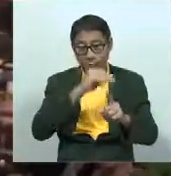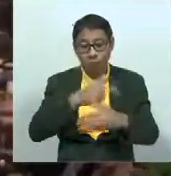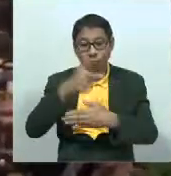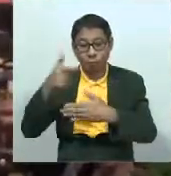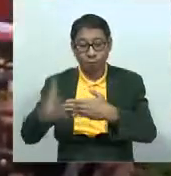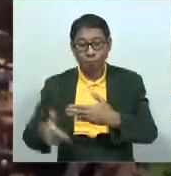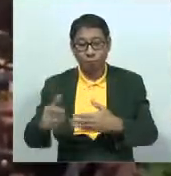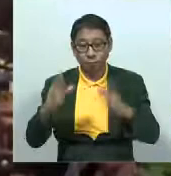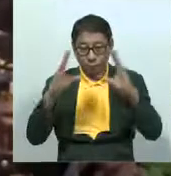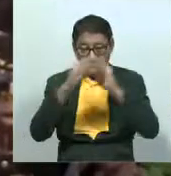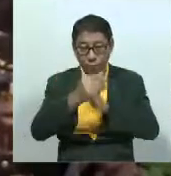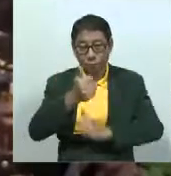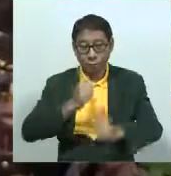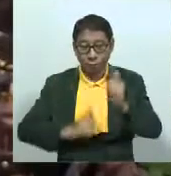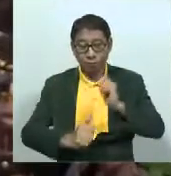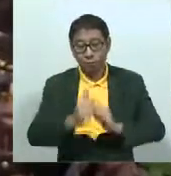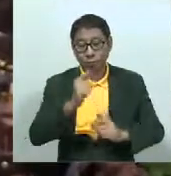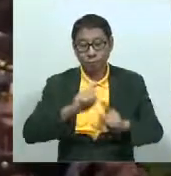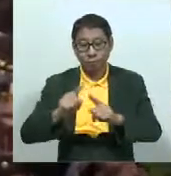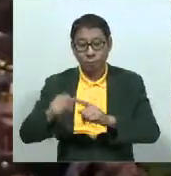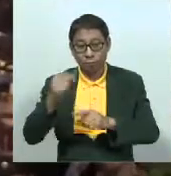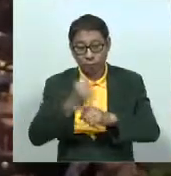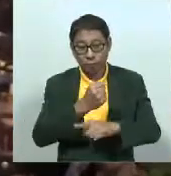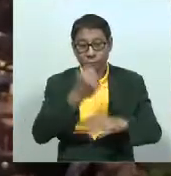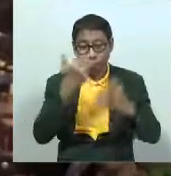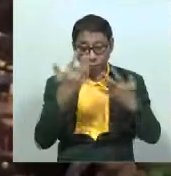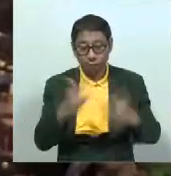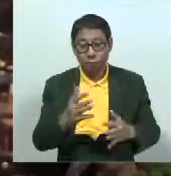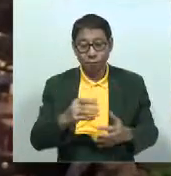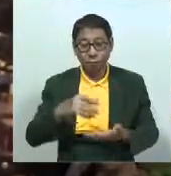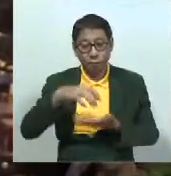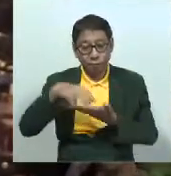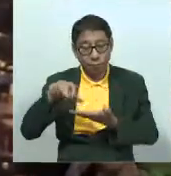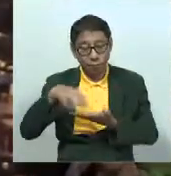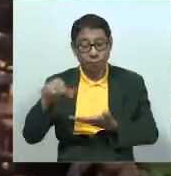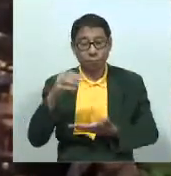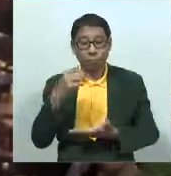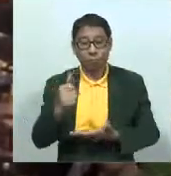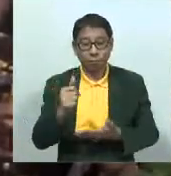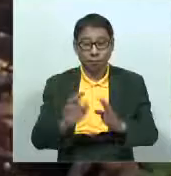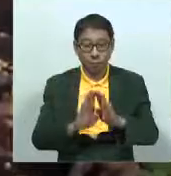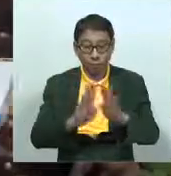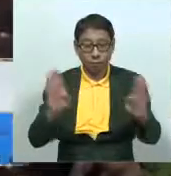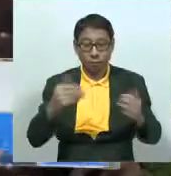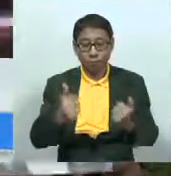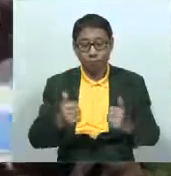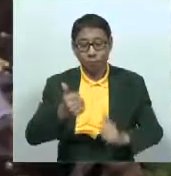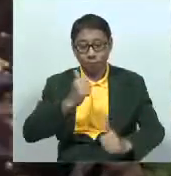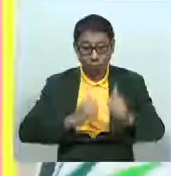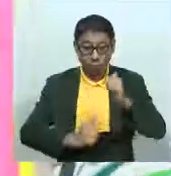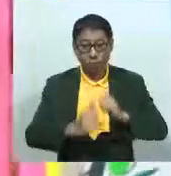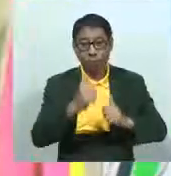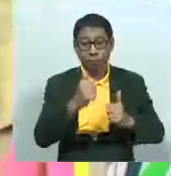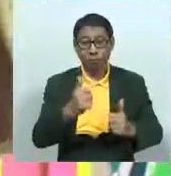สดงเรื่องอะไรนะซึ่งบทบาทพวกนี้พวกเราฝึกอยู่แล้วพวกเราแบบว่าท่องไว้แล้วอย่างเงี้ยพอเวลาเขาเปิดเรื่องนี้เราก็สามารถเล่นได้เลย